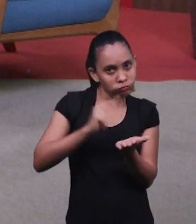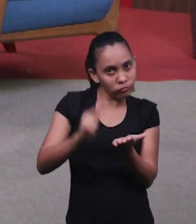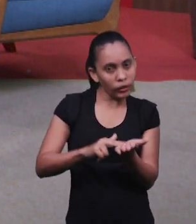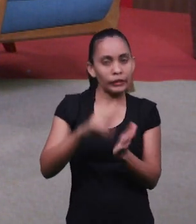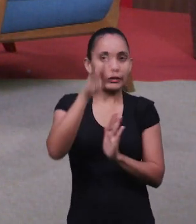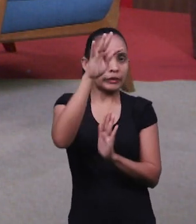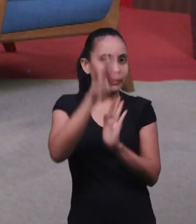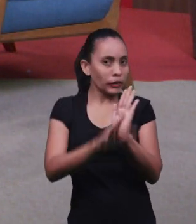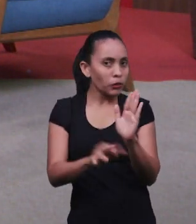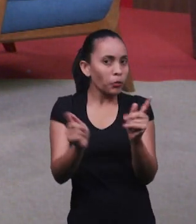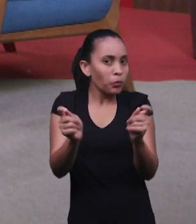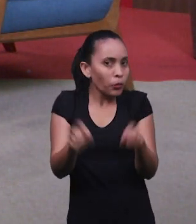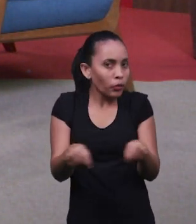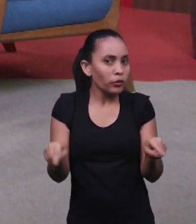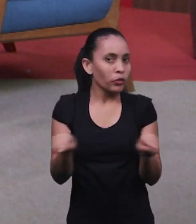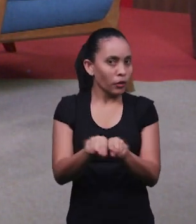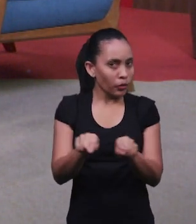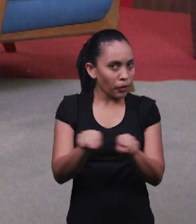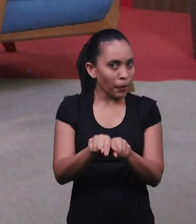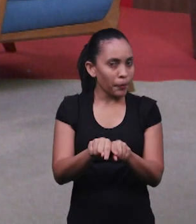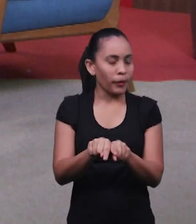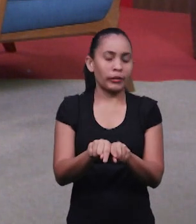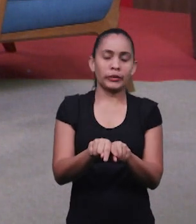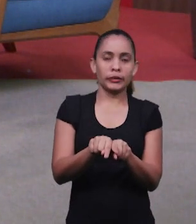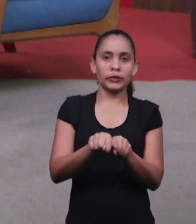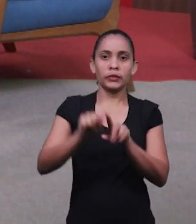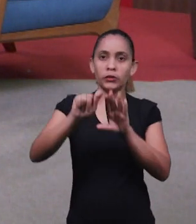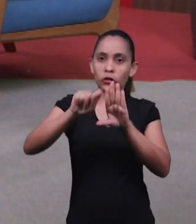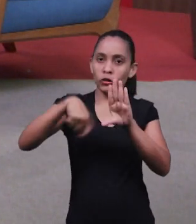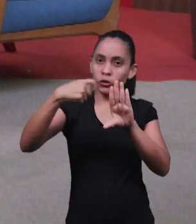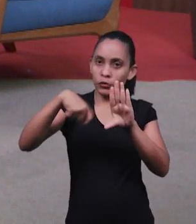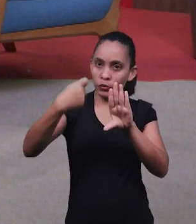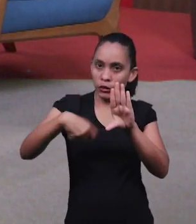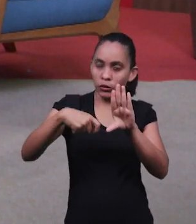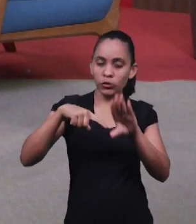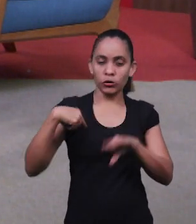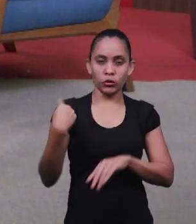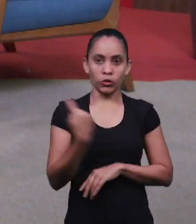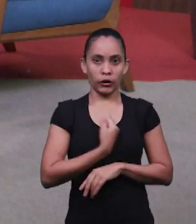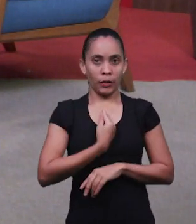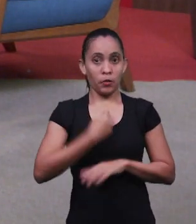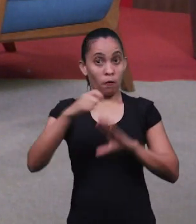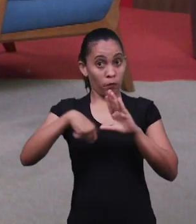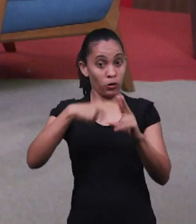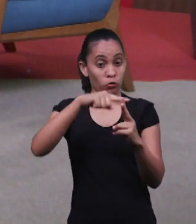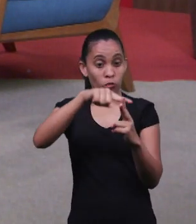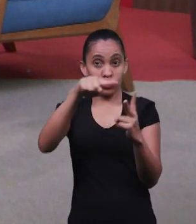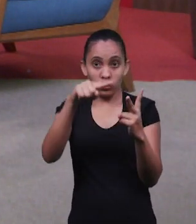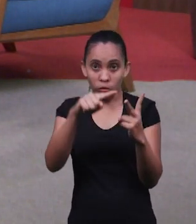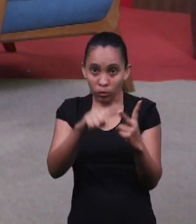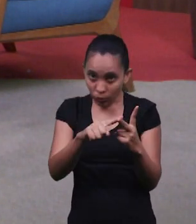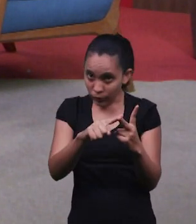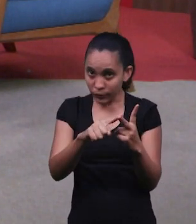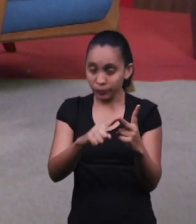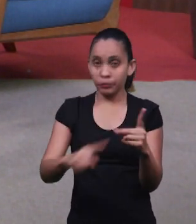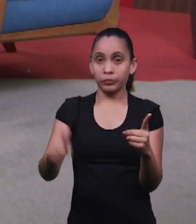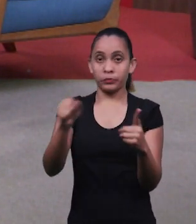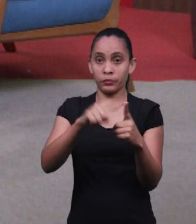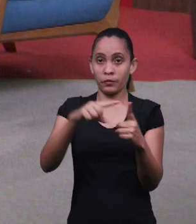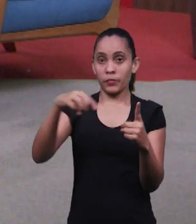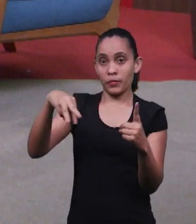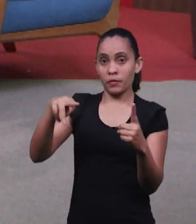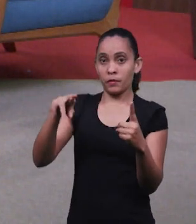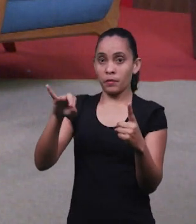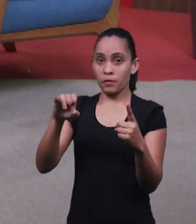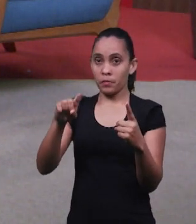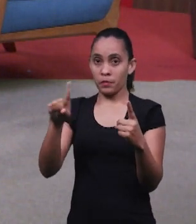d'envoyer le message en texto, vous pouvez envoyer le message dans la forme d'une vidéo. Nous allons porter ici deux vidéos qui nous ont été envoyées.